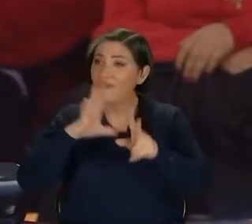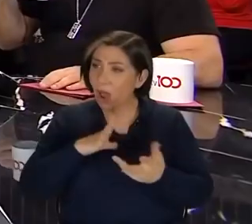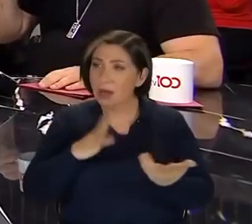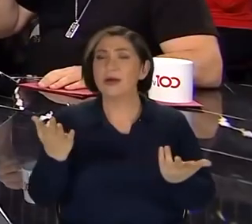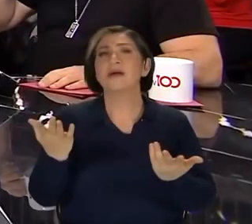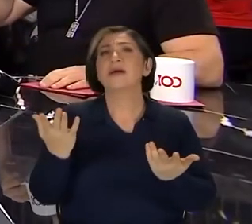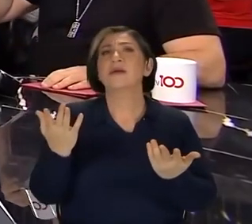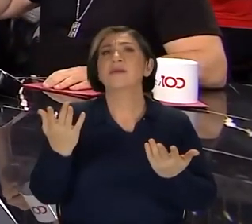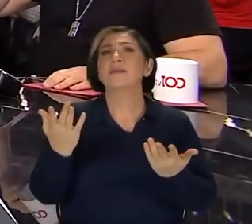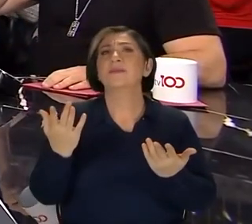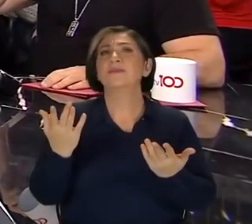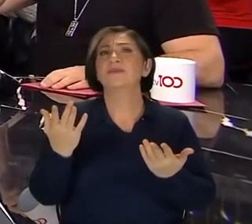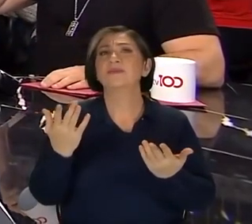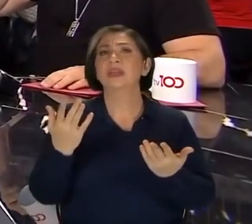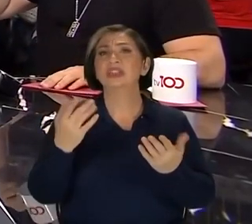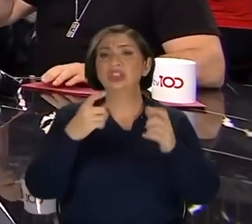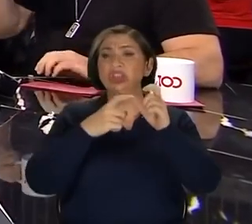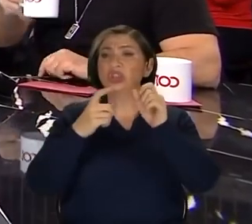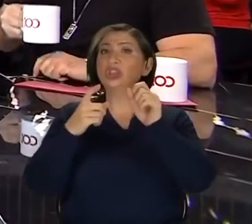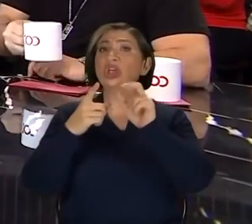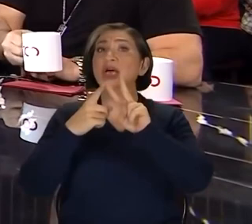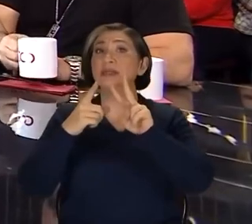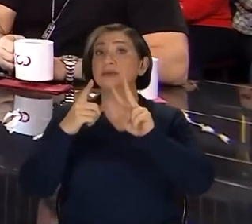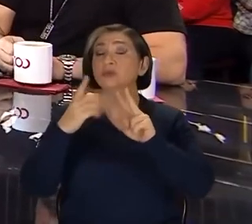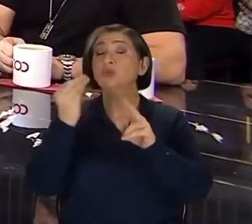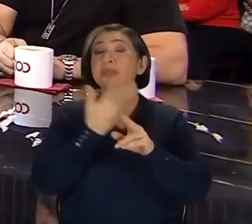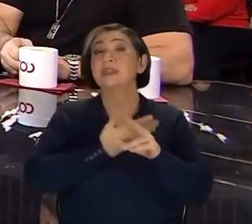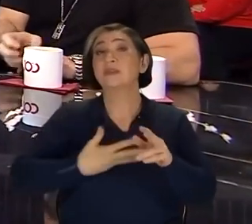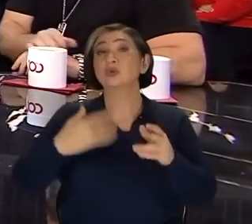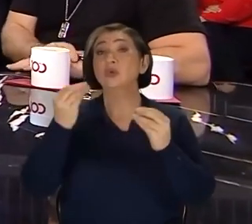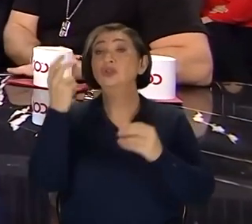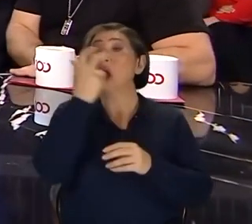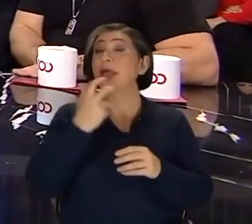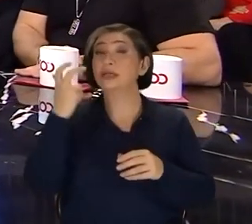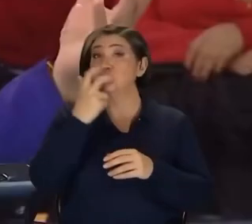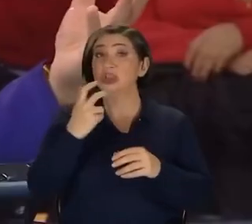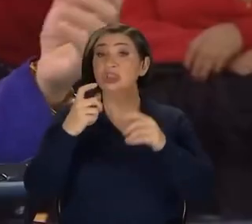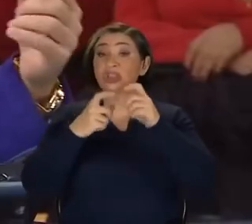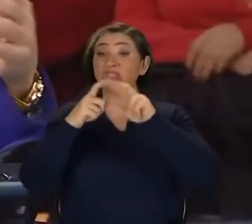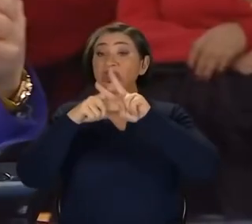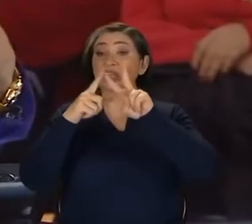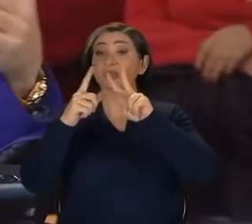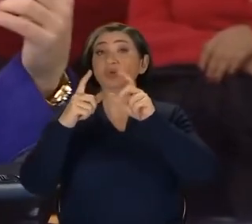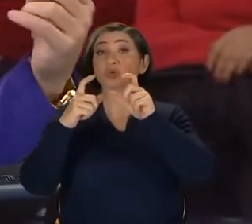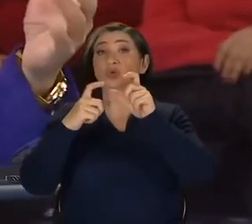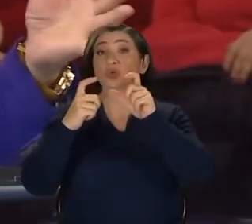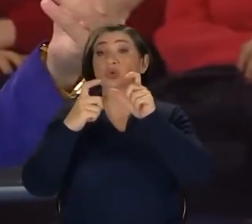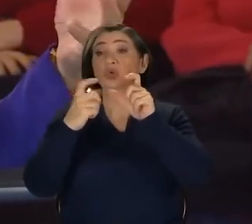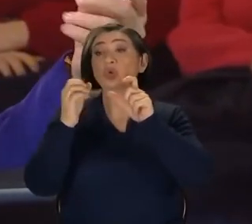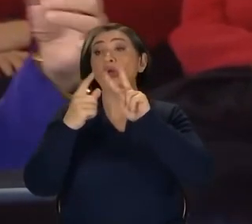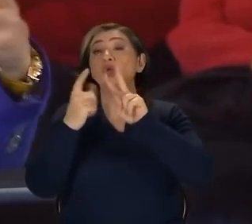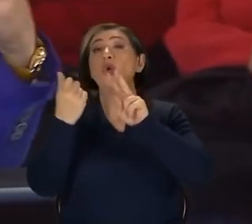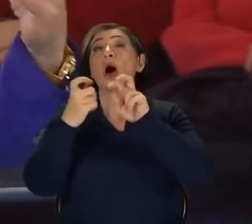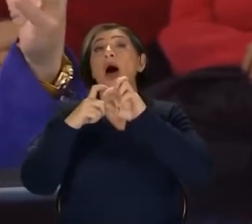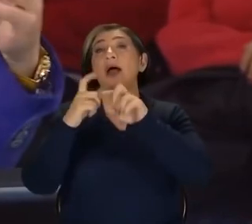sonra şanson noir var. Mesela çok sevdiğimiz birçok şarkıcı şanson noir ya da song noir demiyor. Mesela